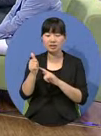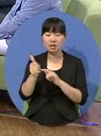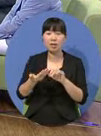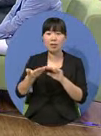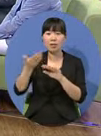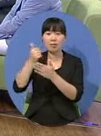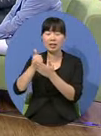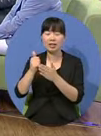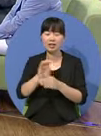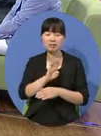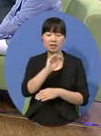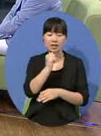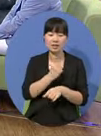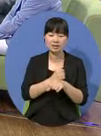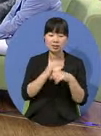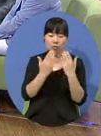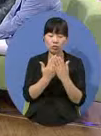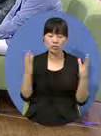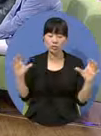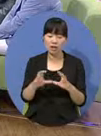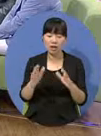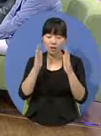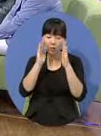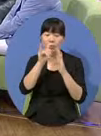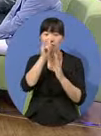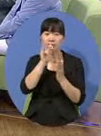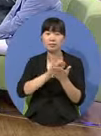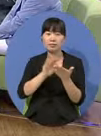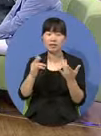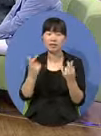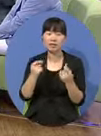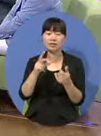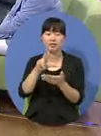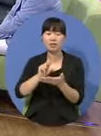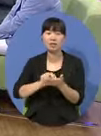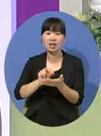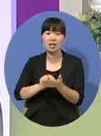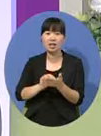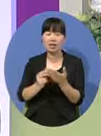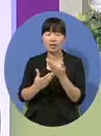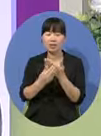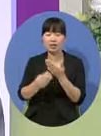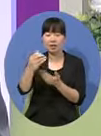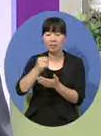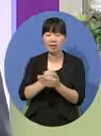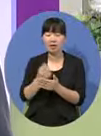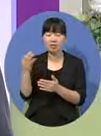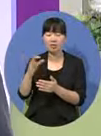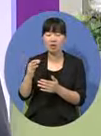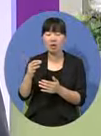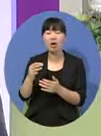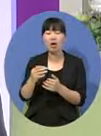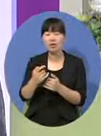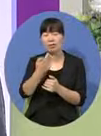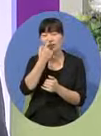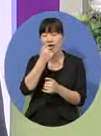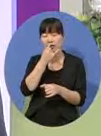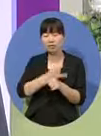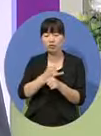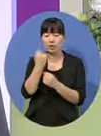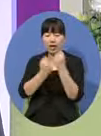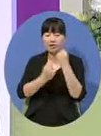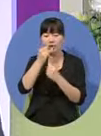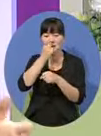교육청, EBS까지 이렇게 공부를 하거든요. 네. 그래서 그런 문제들을 이제 다운받으셔서 무료로 교육청에 다운받으실 수 있으니까요. 해설도